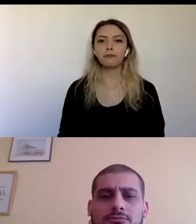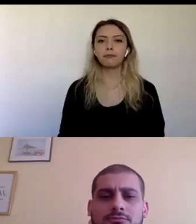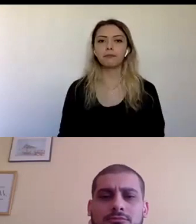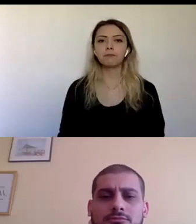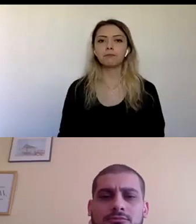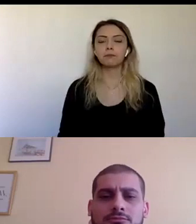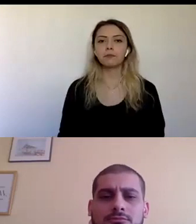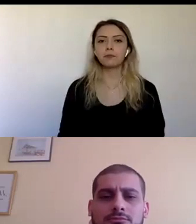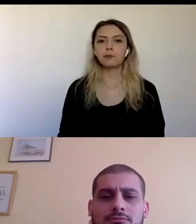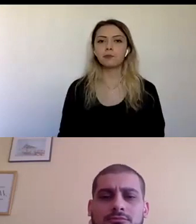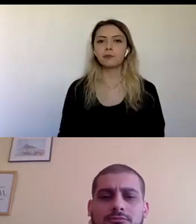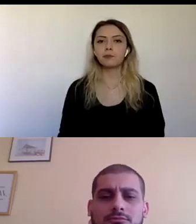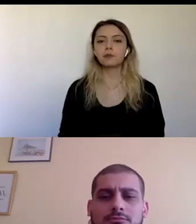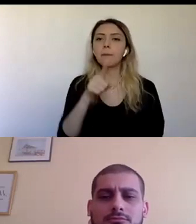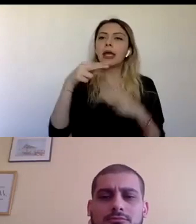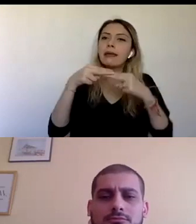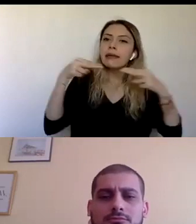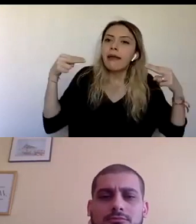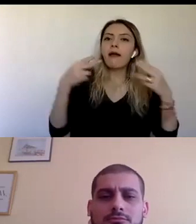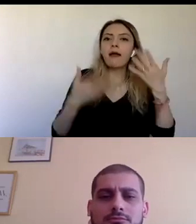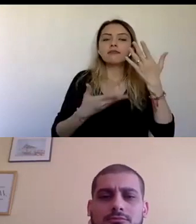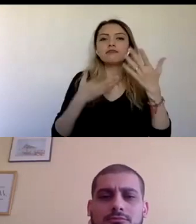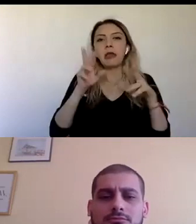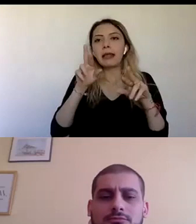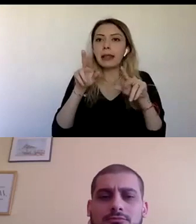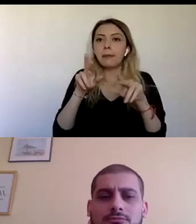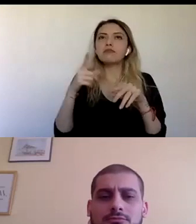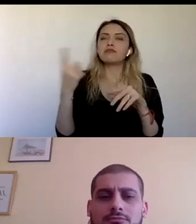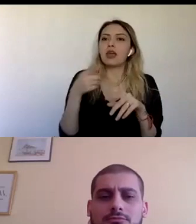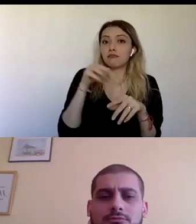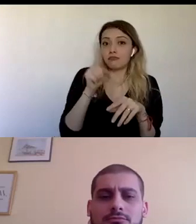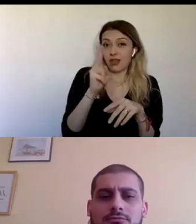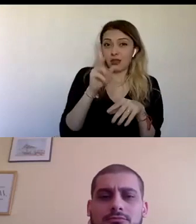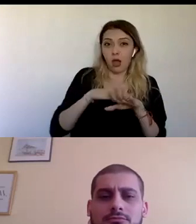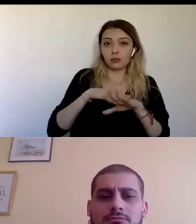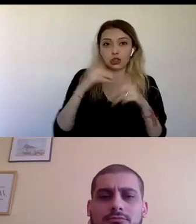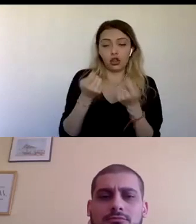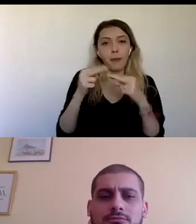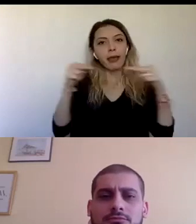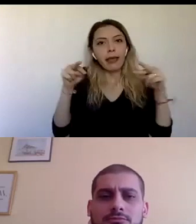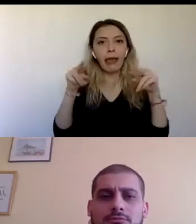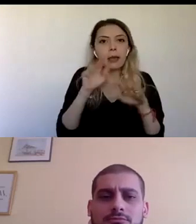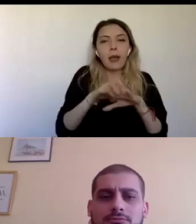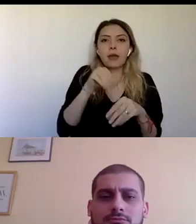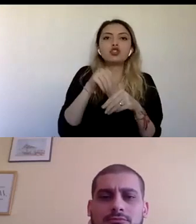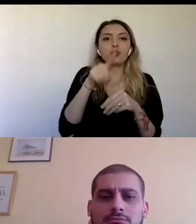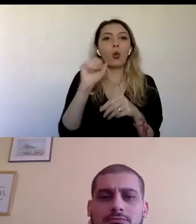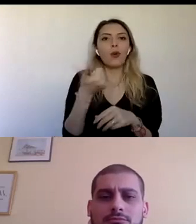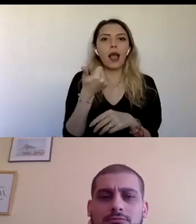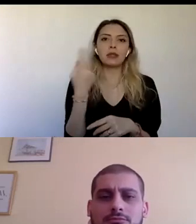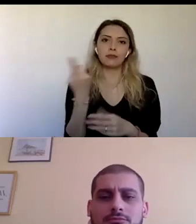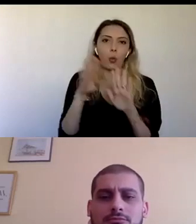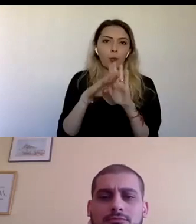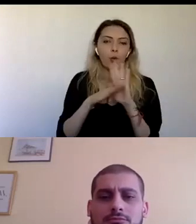araç. Hemen bir örnek göstereyim ki size aklınızda canlansın. Mesela Washington Post bir